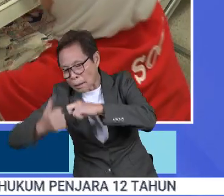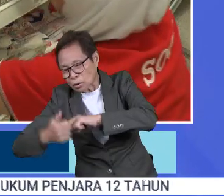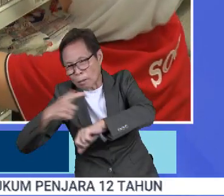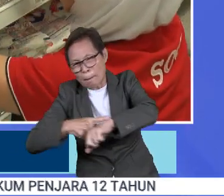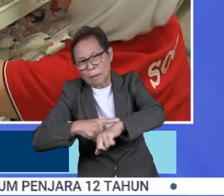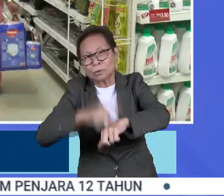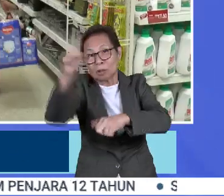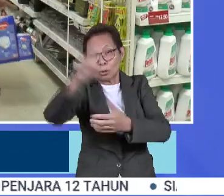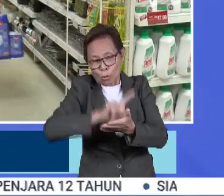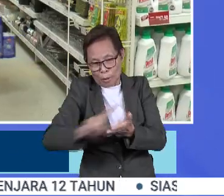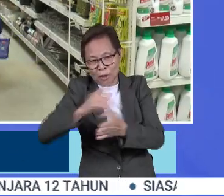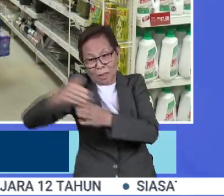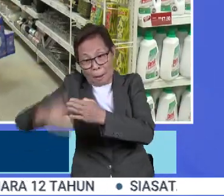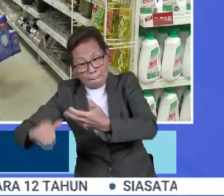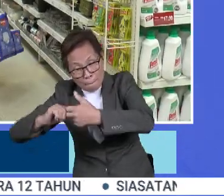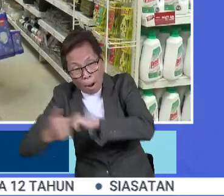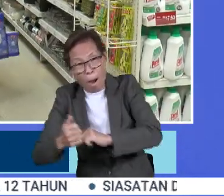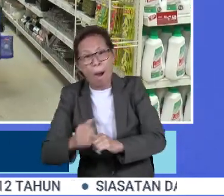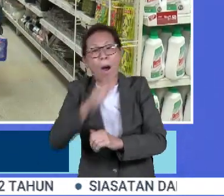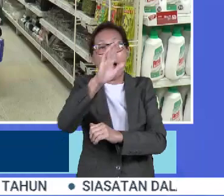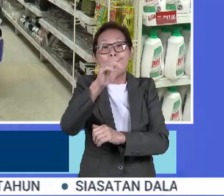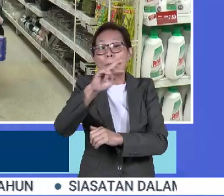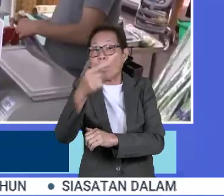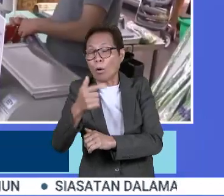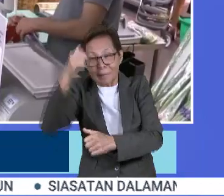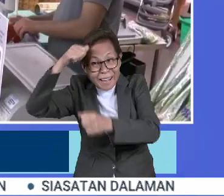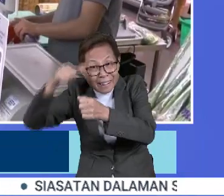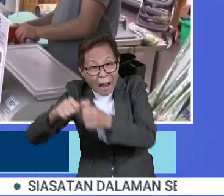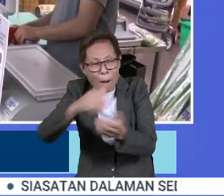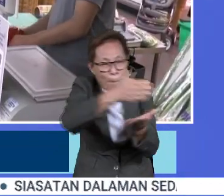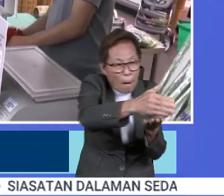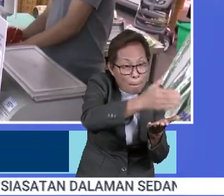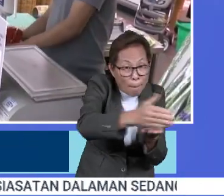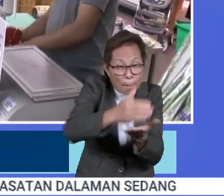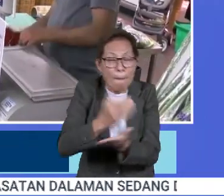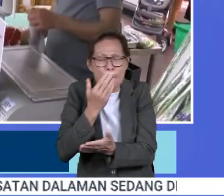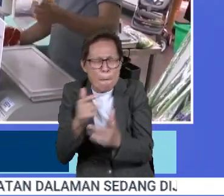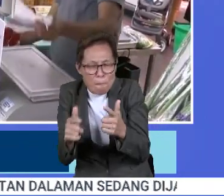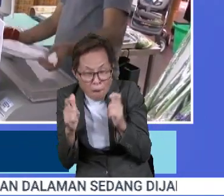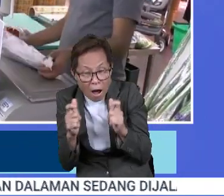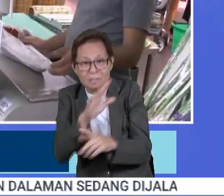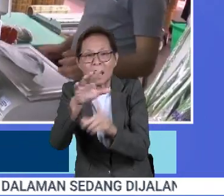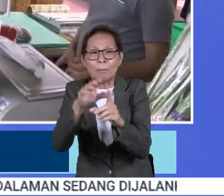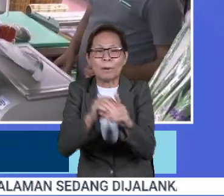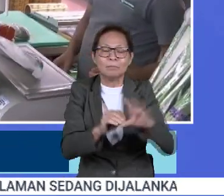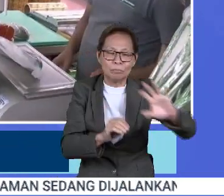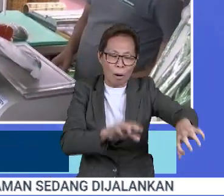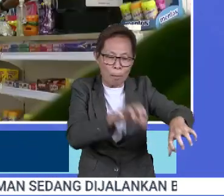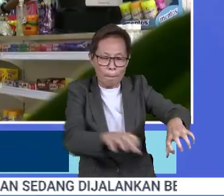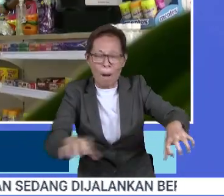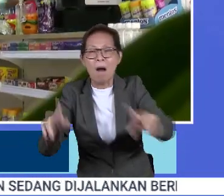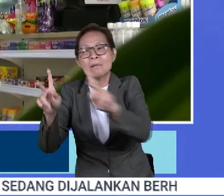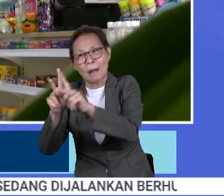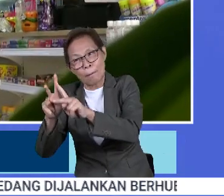tempo seminggu lagi justru pemburu diingatkan supaya mengagetkan bakalan dengan cepat termasuk di kawasan luar